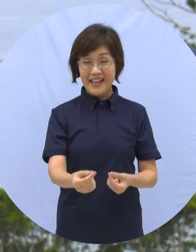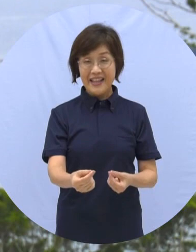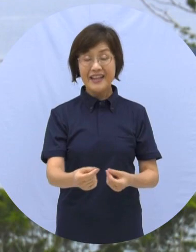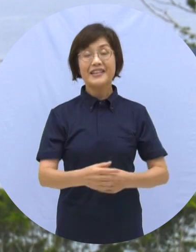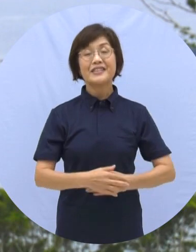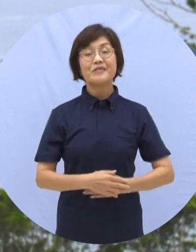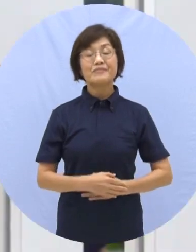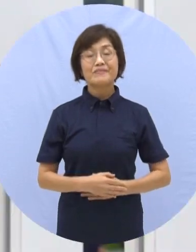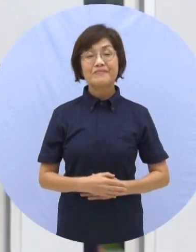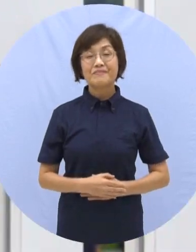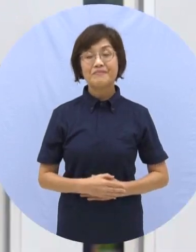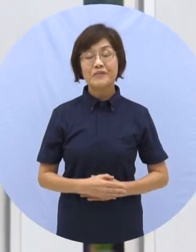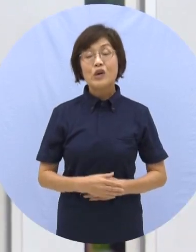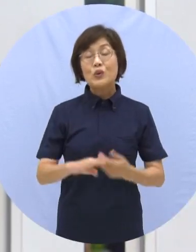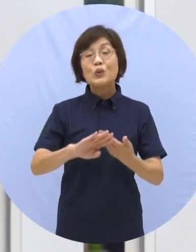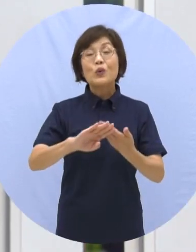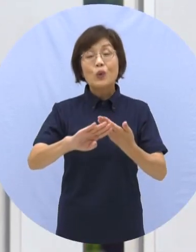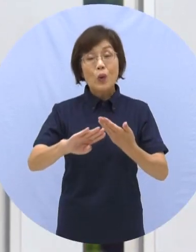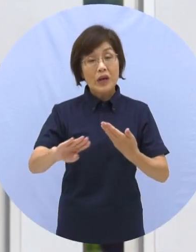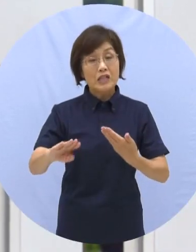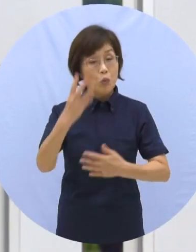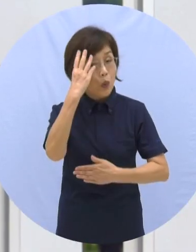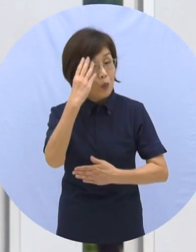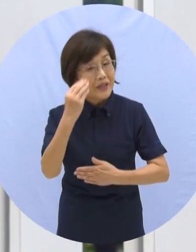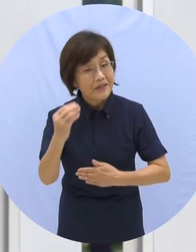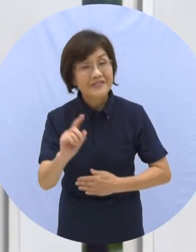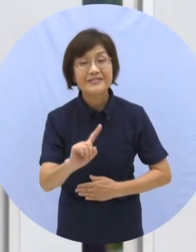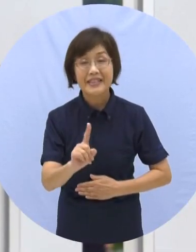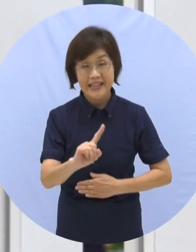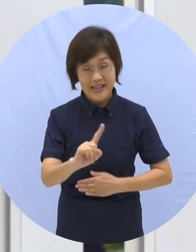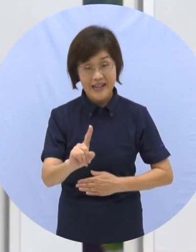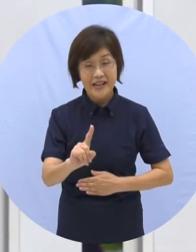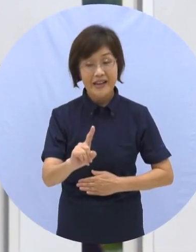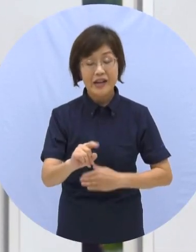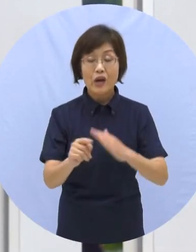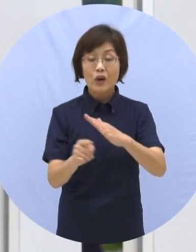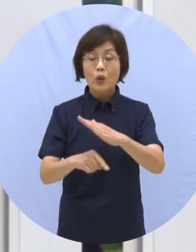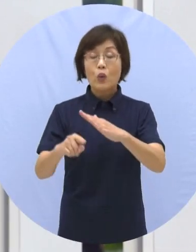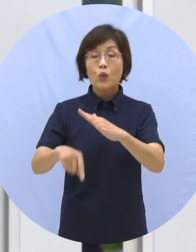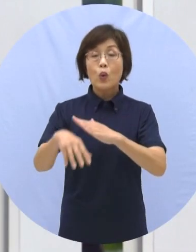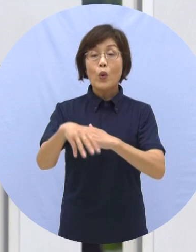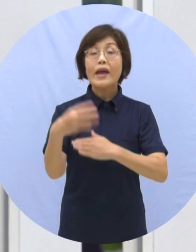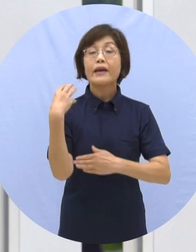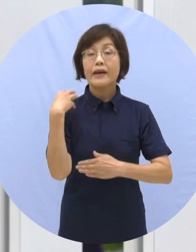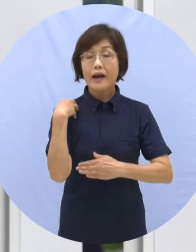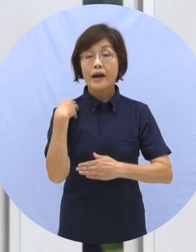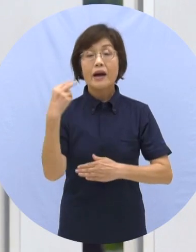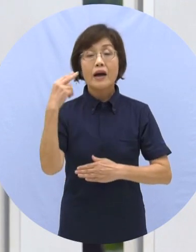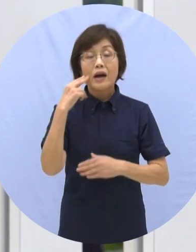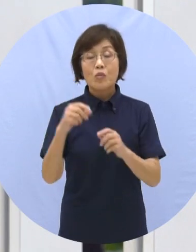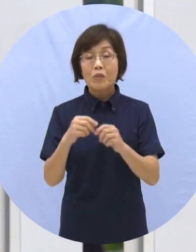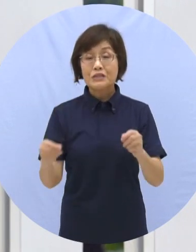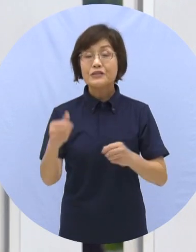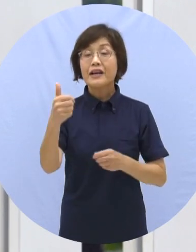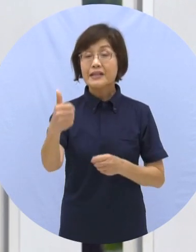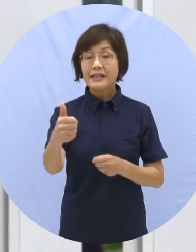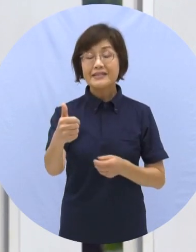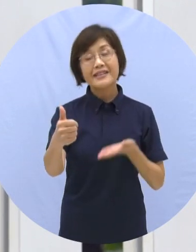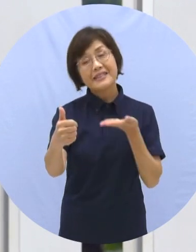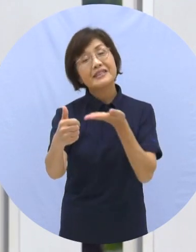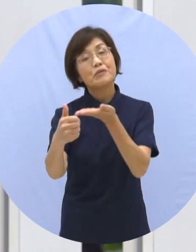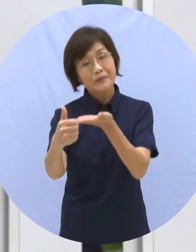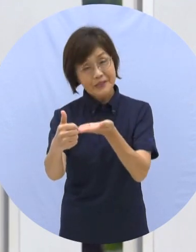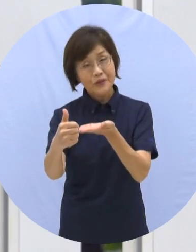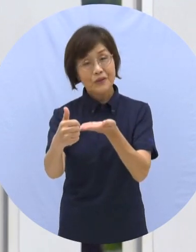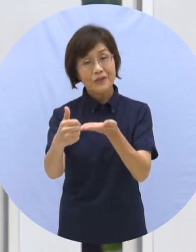ね。 その他にも魅力満載の九十九島観光公園について公園緑地課の松永さんに話を